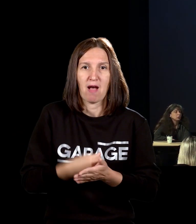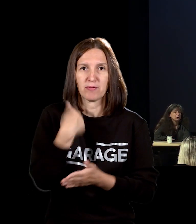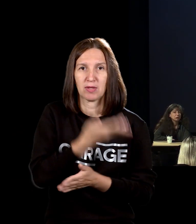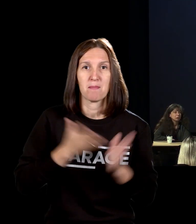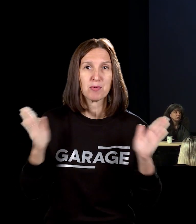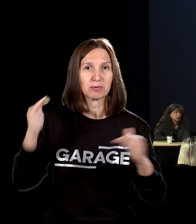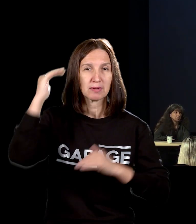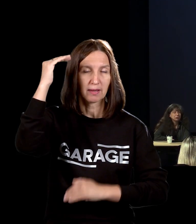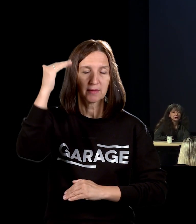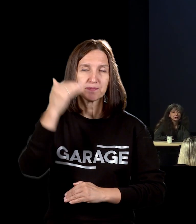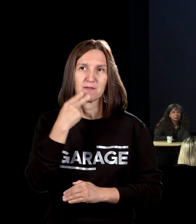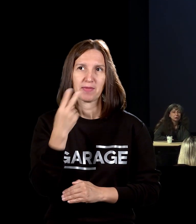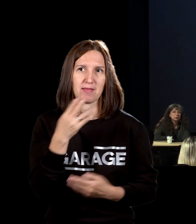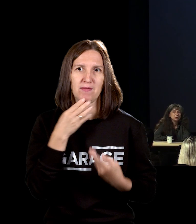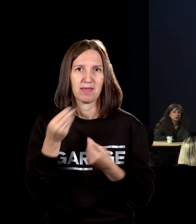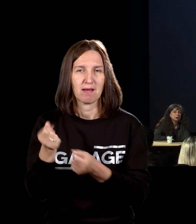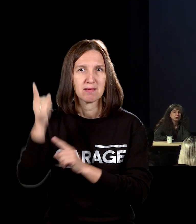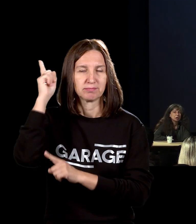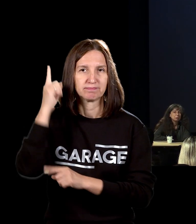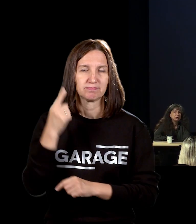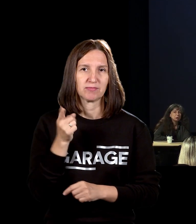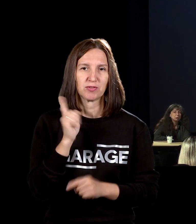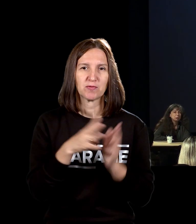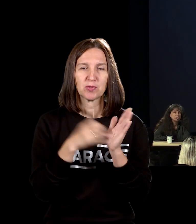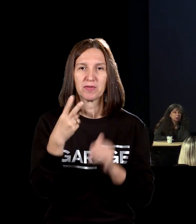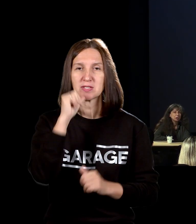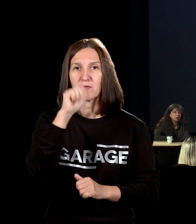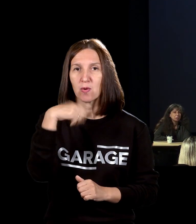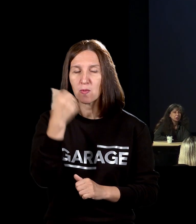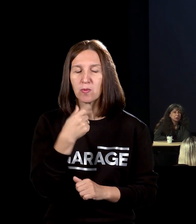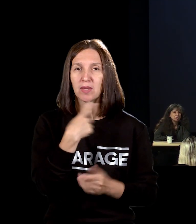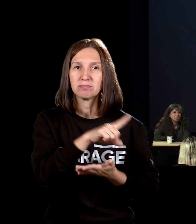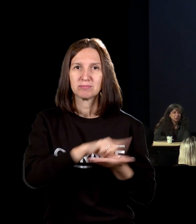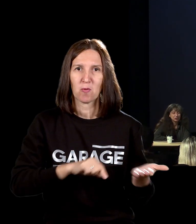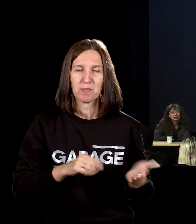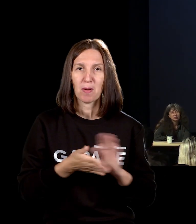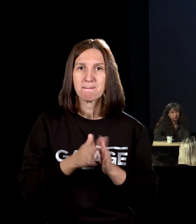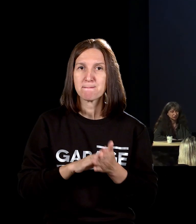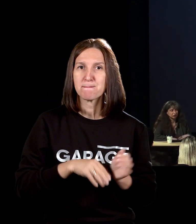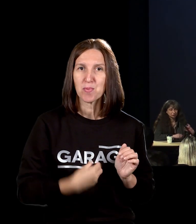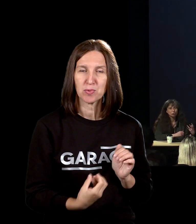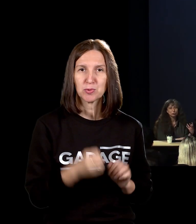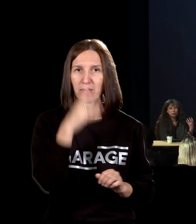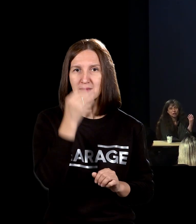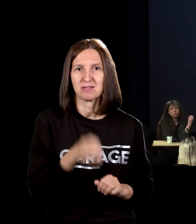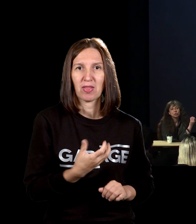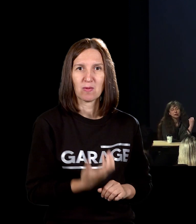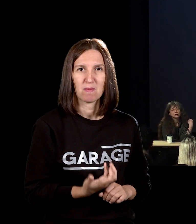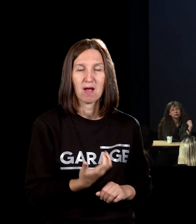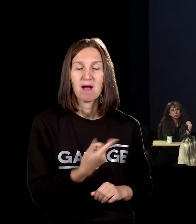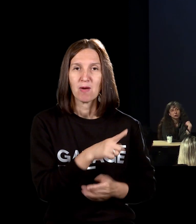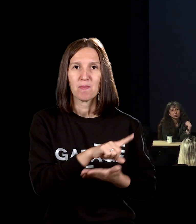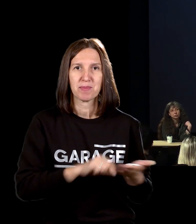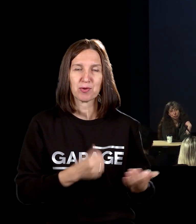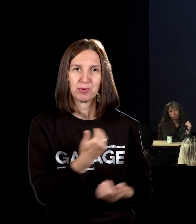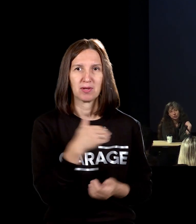автопортрет, который сделан в 12 году, автопортрет, который копирует позу и копирует этот цветок в руке, копирует один